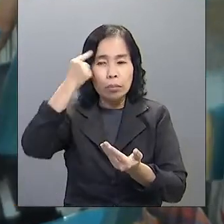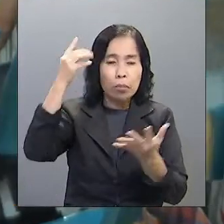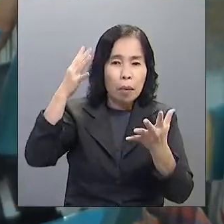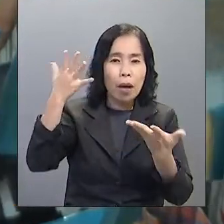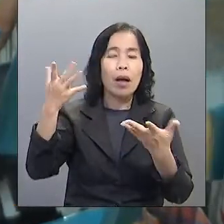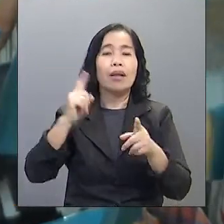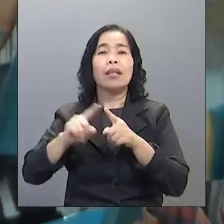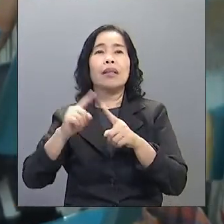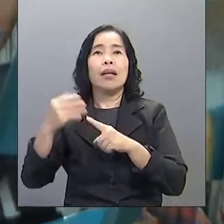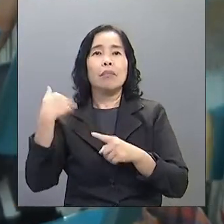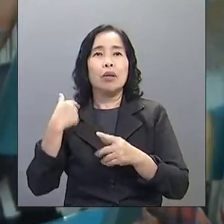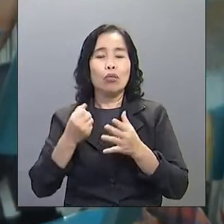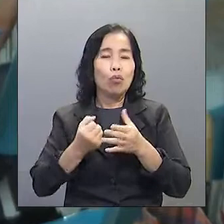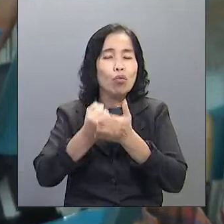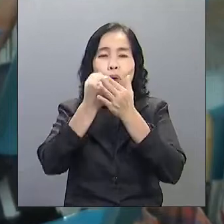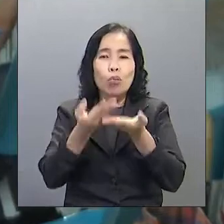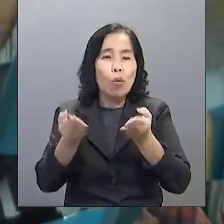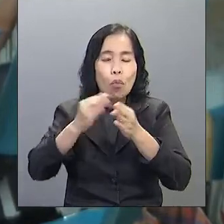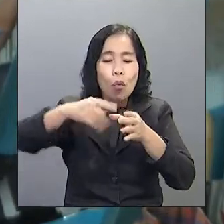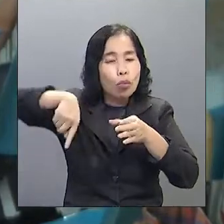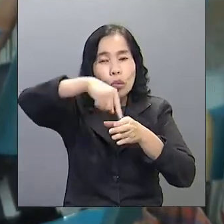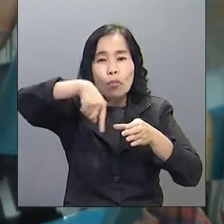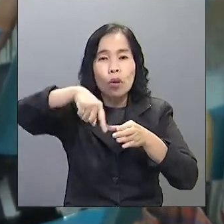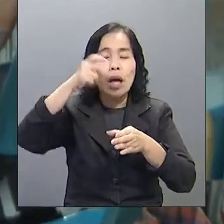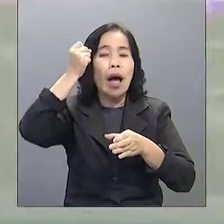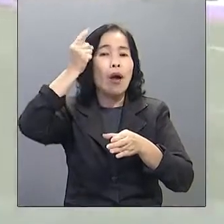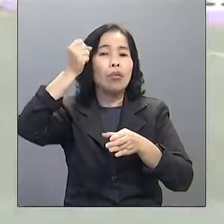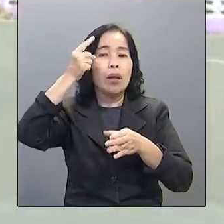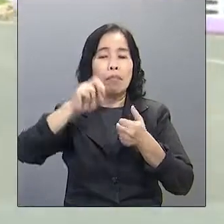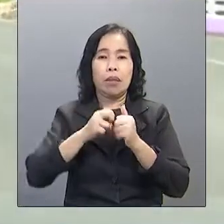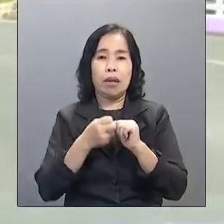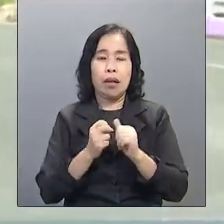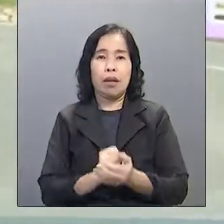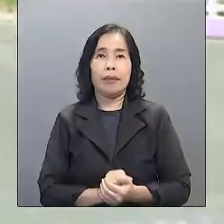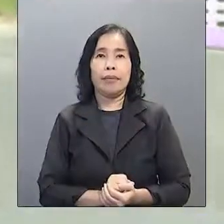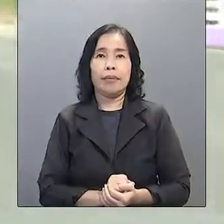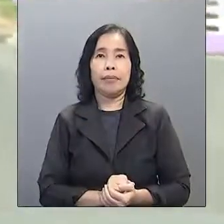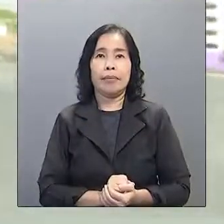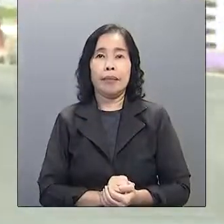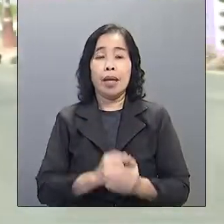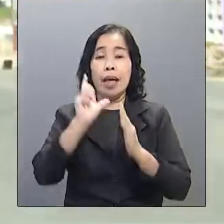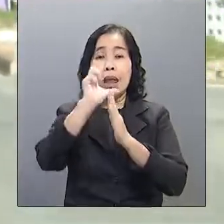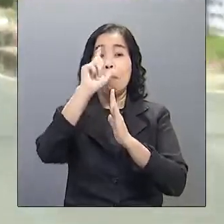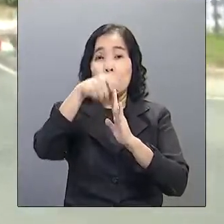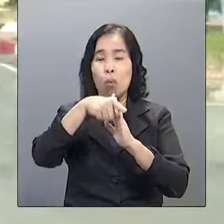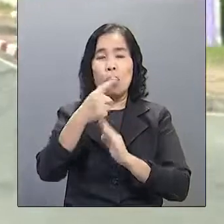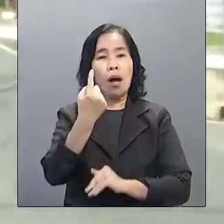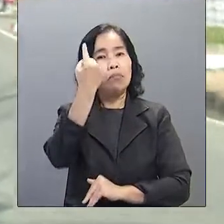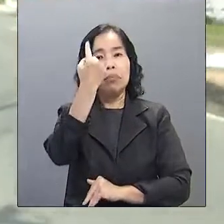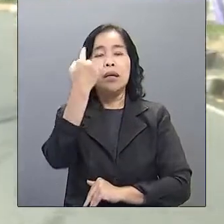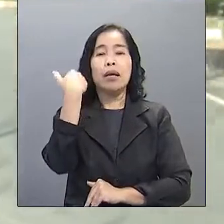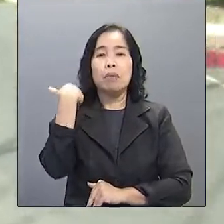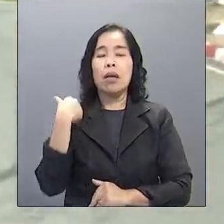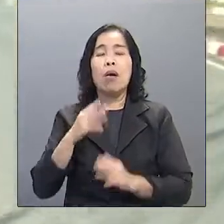เพื่อให้ทุกคนในครอบครัวเข้าใจถึงปัญหา จังหวัดลำพูนถือเป็นหนึ่งในจังหวัด